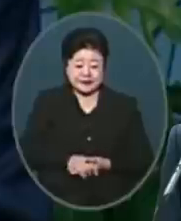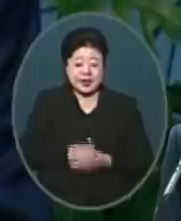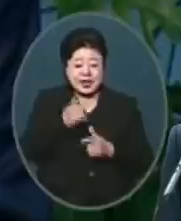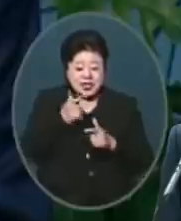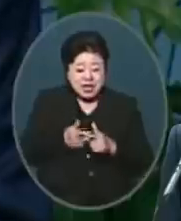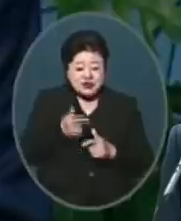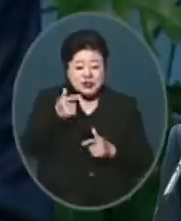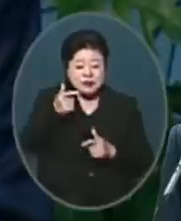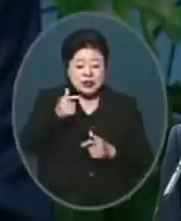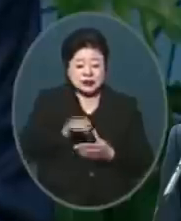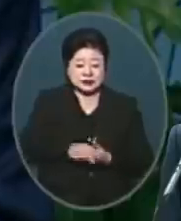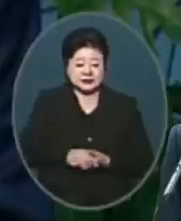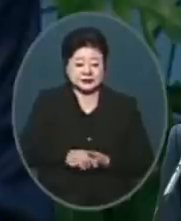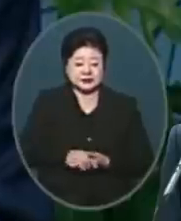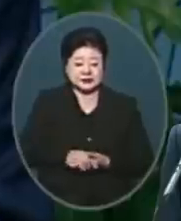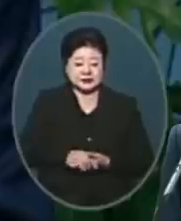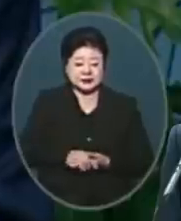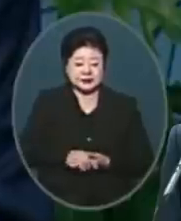예수님을